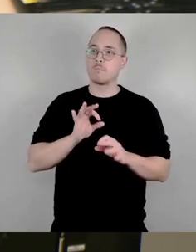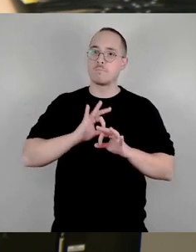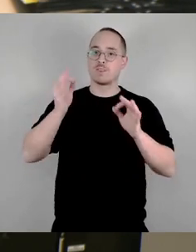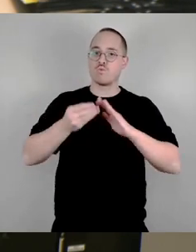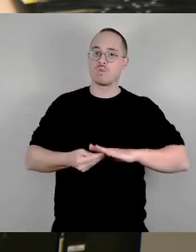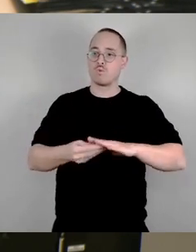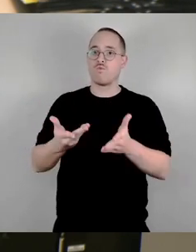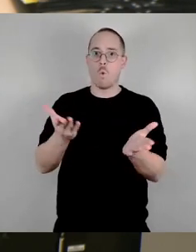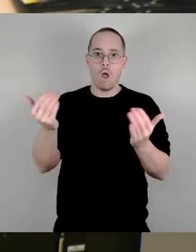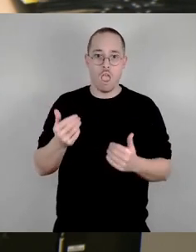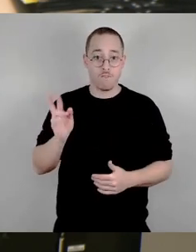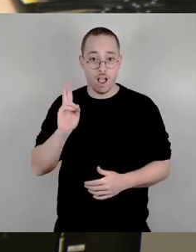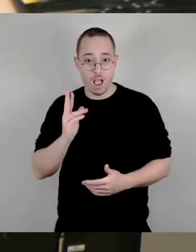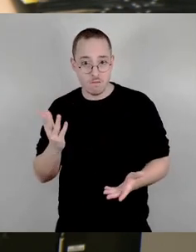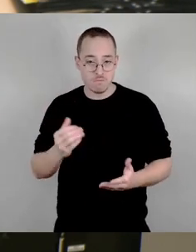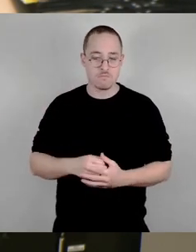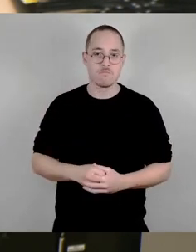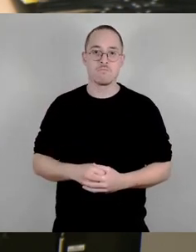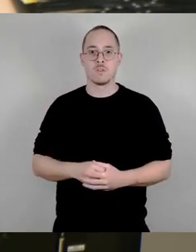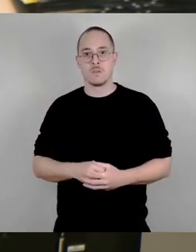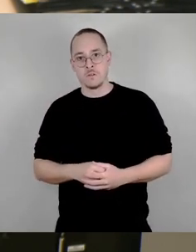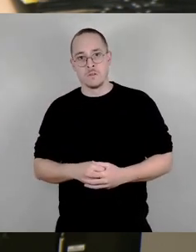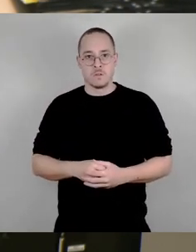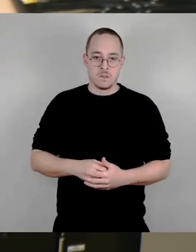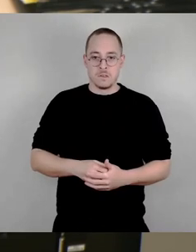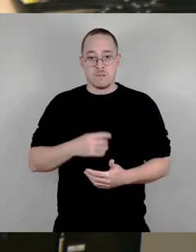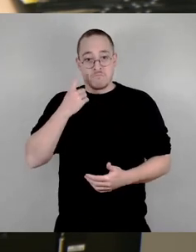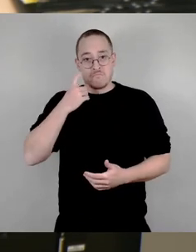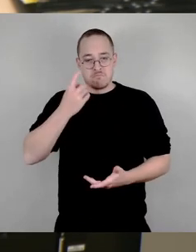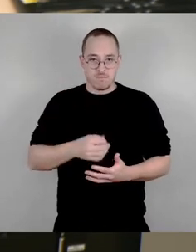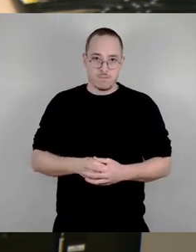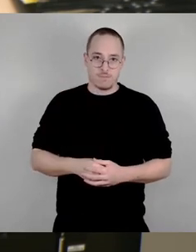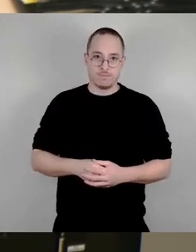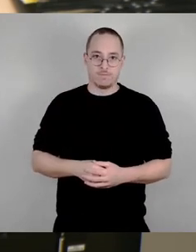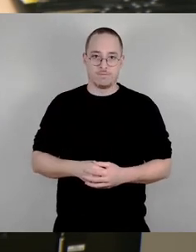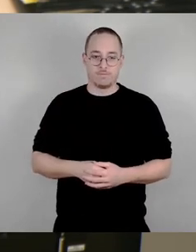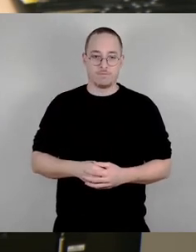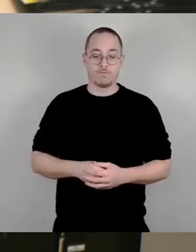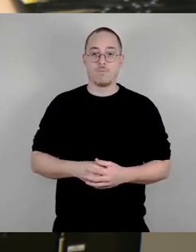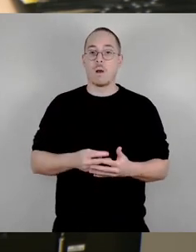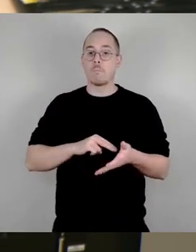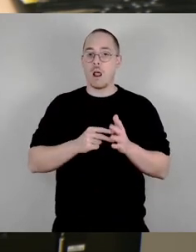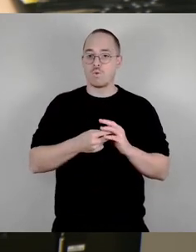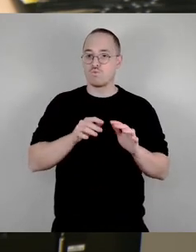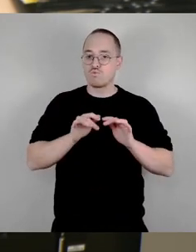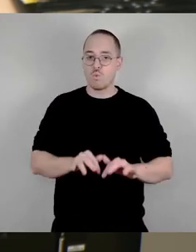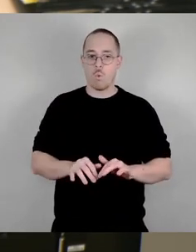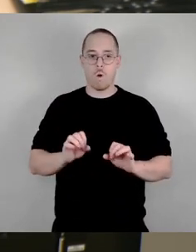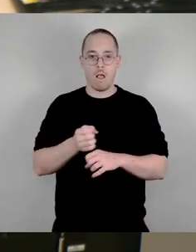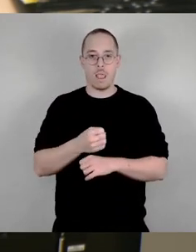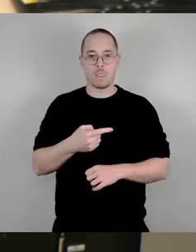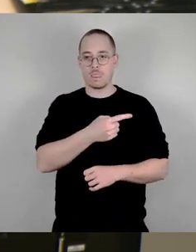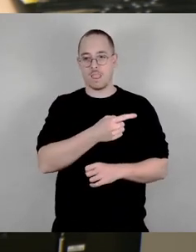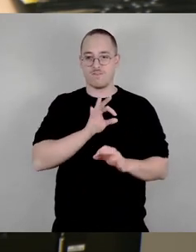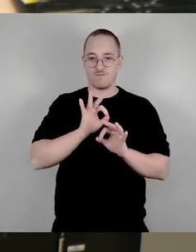ursprünglich perforierte Planungsbüro nicht für die Erarbeitung des Konzeptes gewonnen werden konnte, liegt uns jetzt aktuell eine sehr gute Übersicht